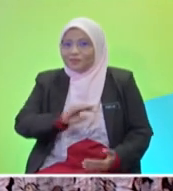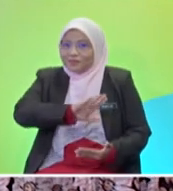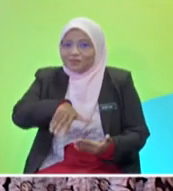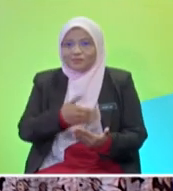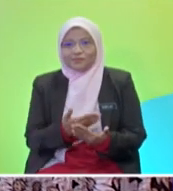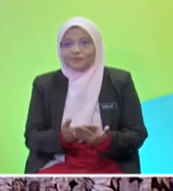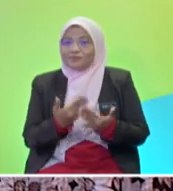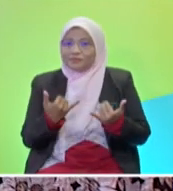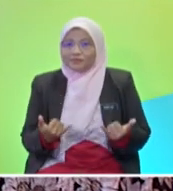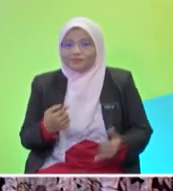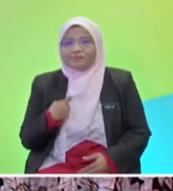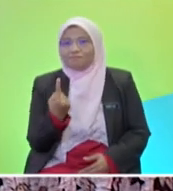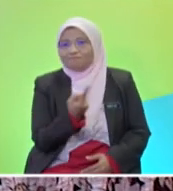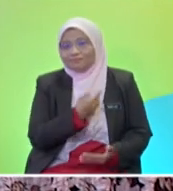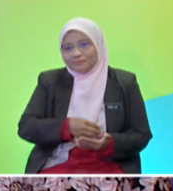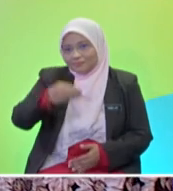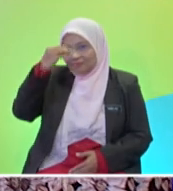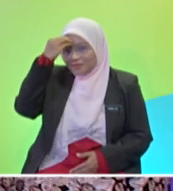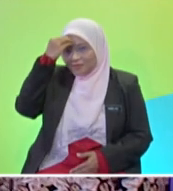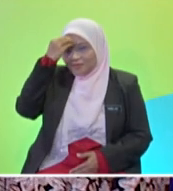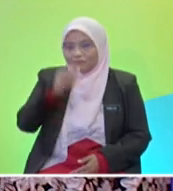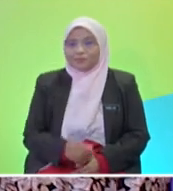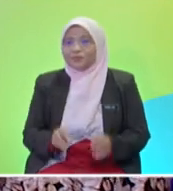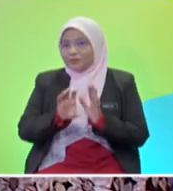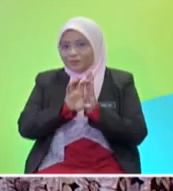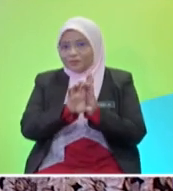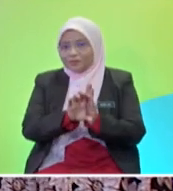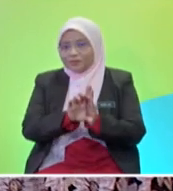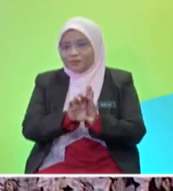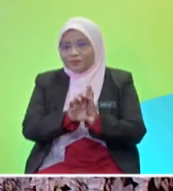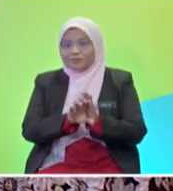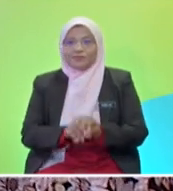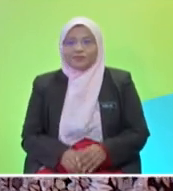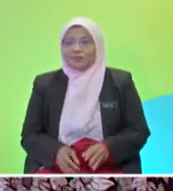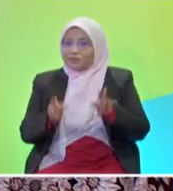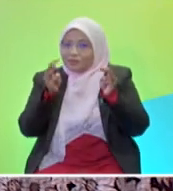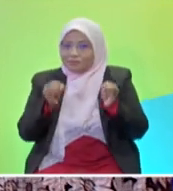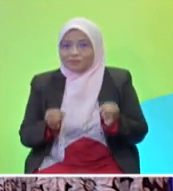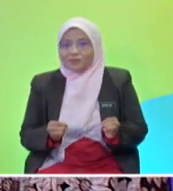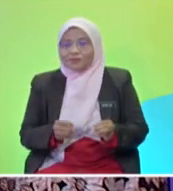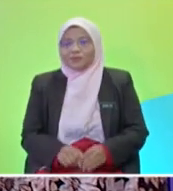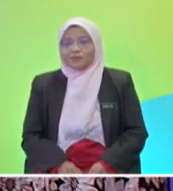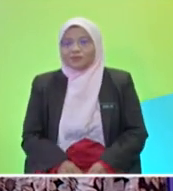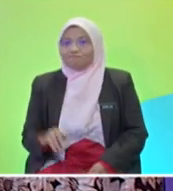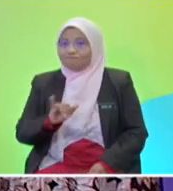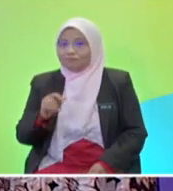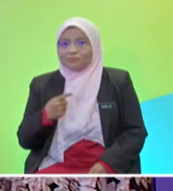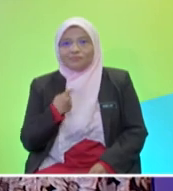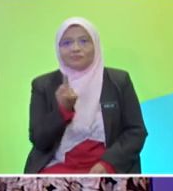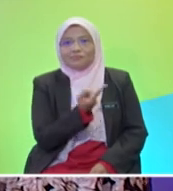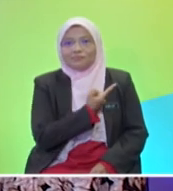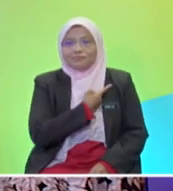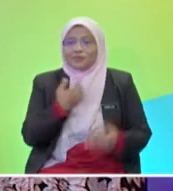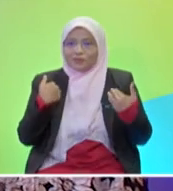akan belajar. Contohlah cikgu bagi contoh dulu ya. Kita ni manusia Mira. Okey, manusia macam kita ada